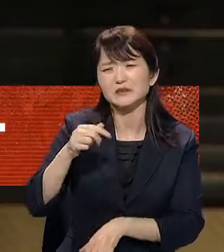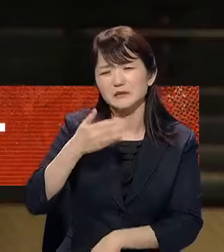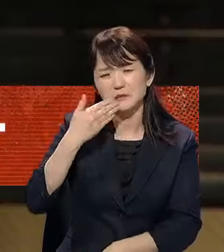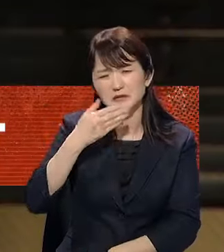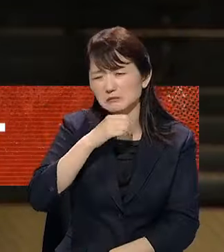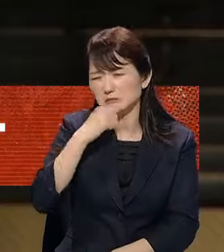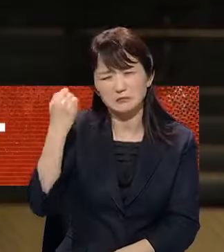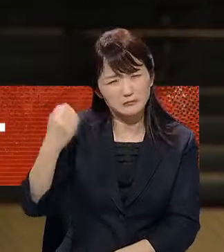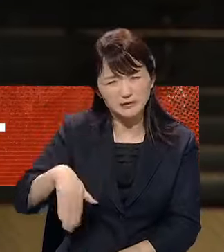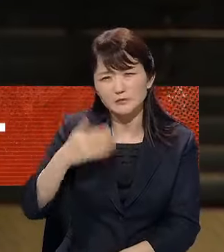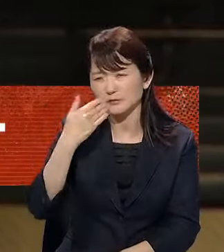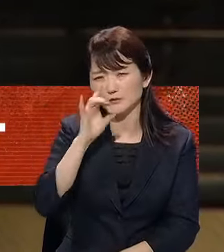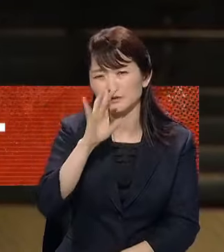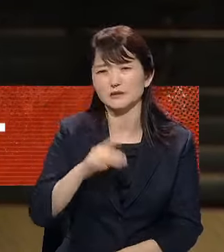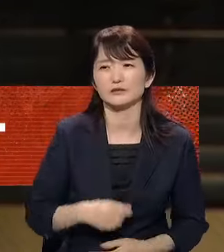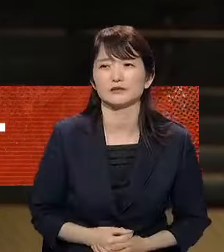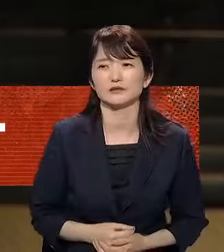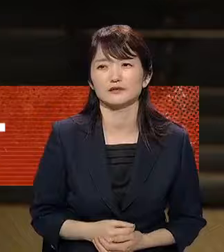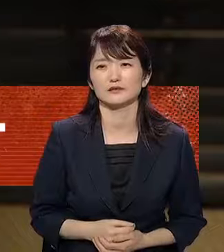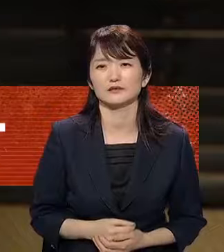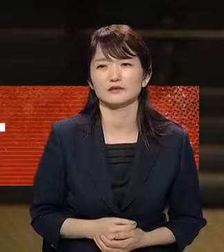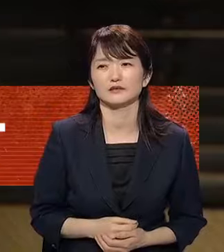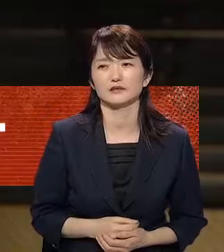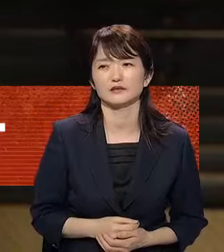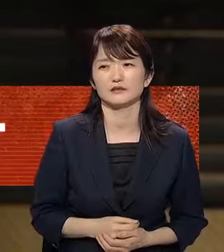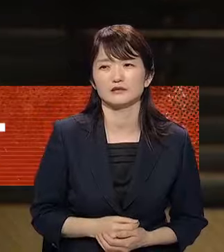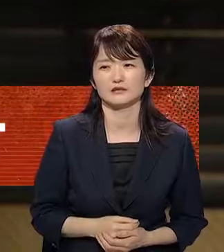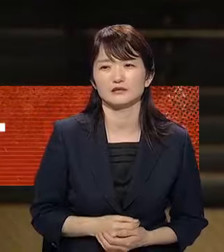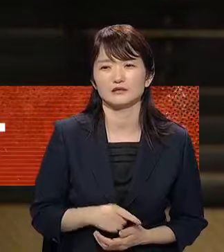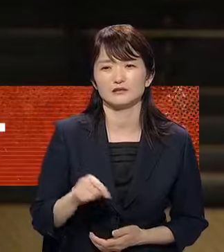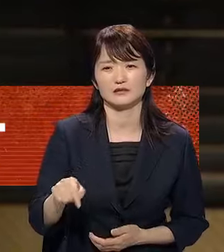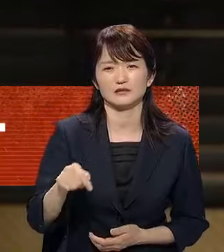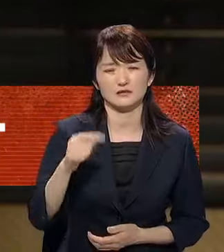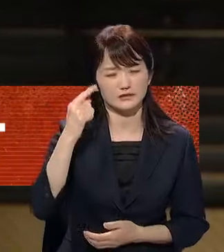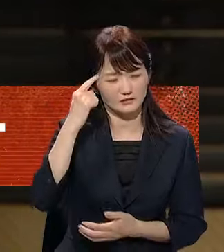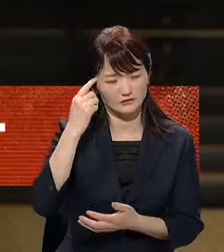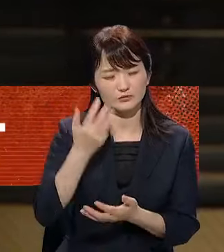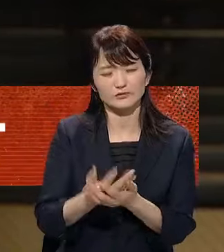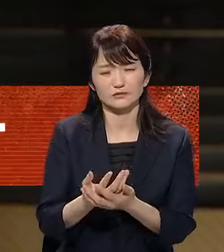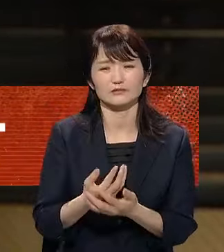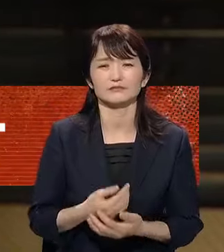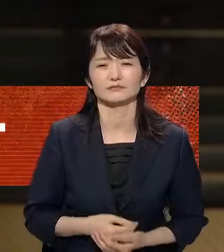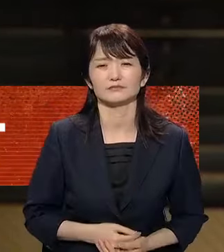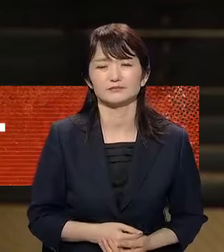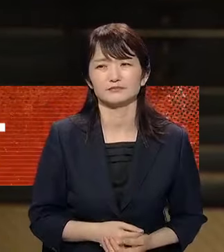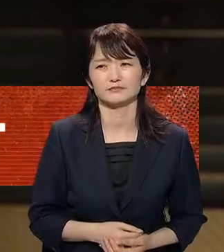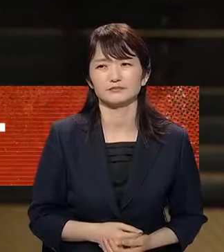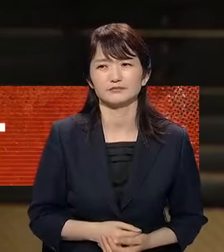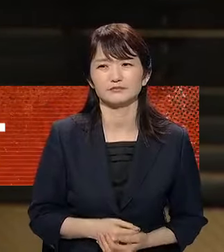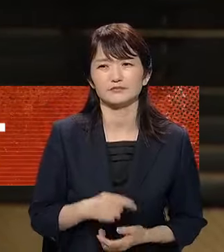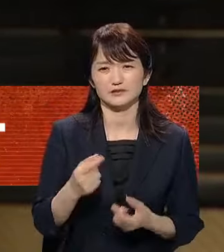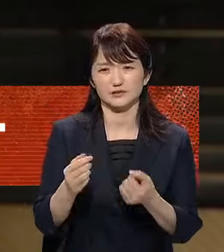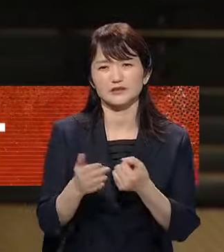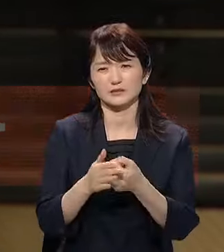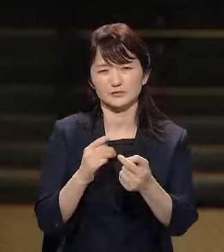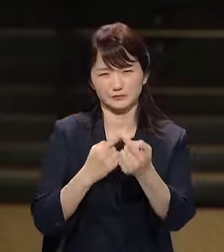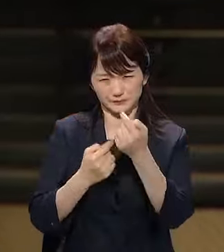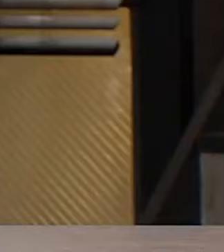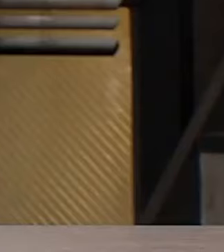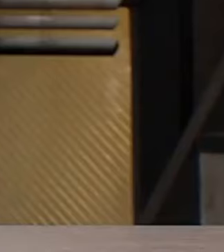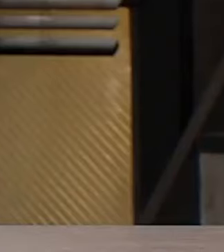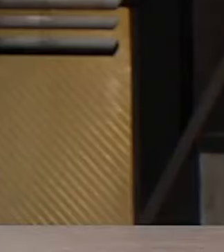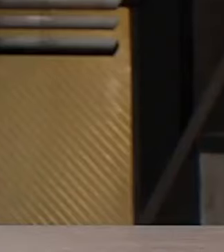먹으면 안 됩니다 그래서 그 얘기했던게 좀 충격이었다 그래서 좀 제보를 한 거 같습니다